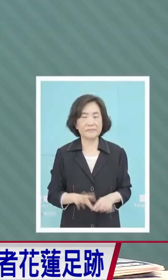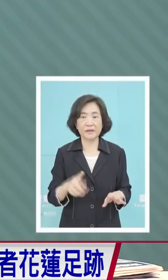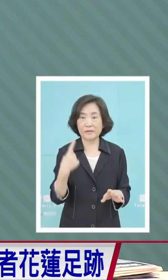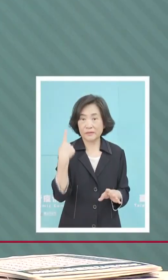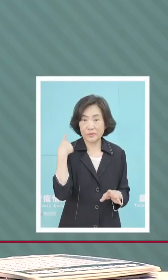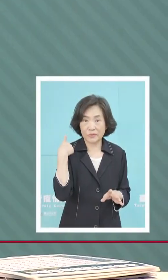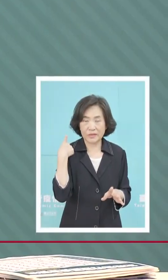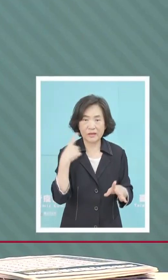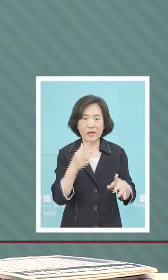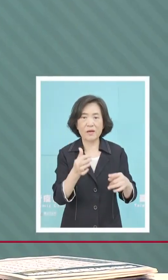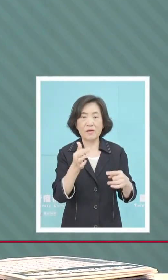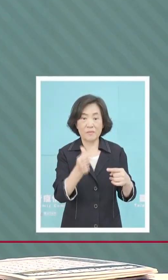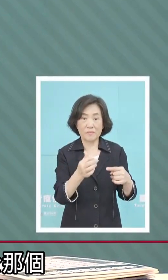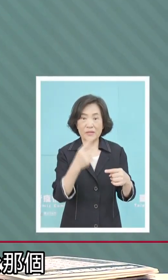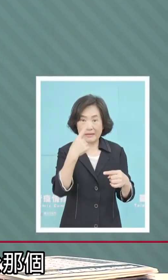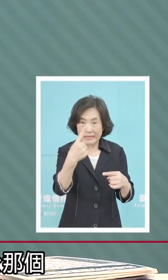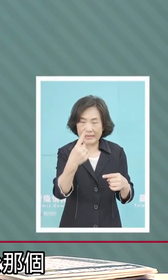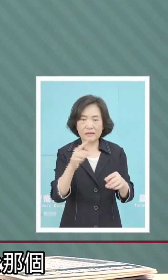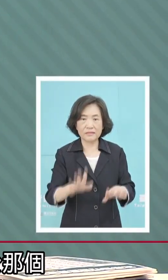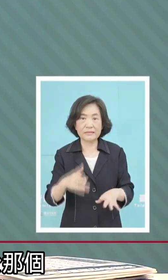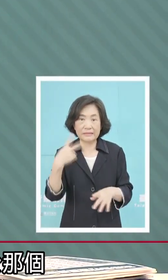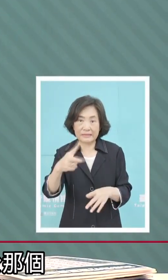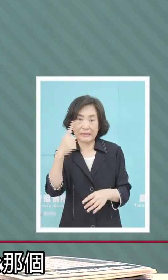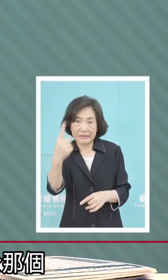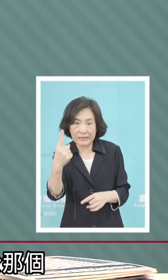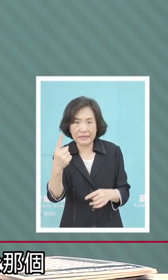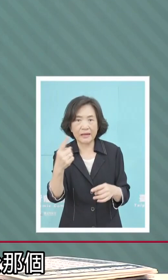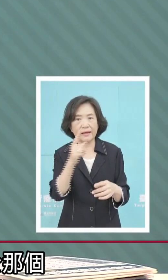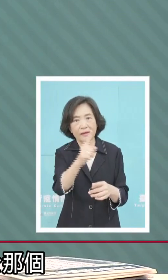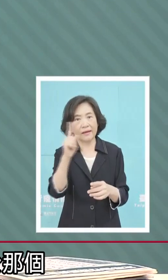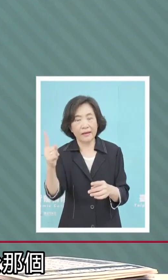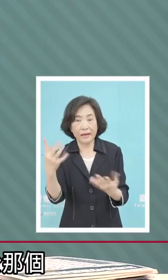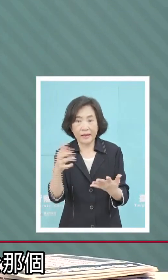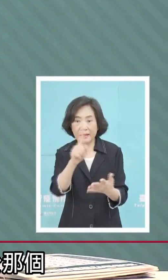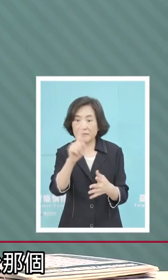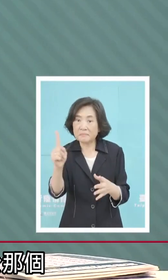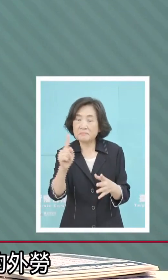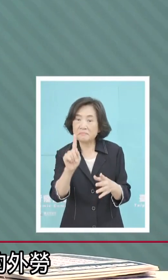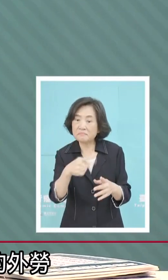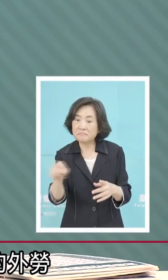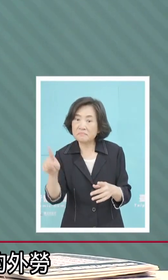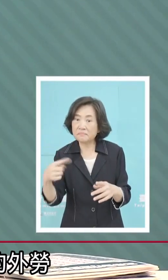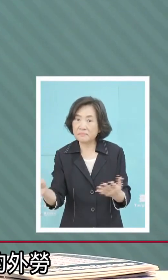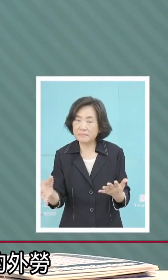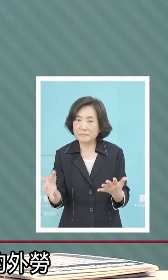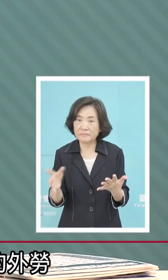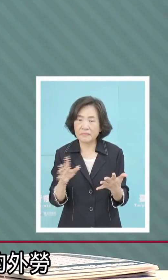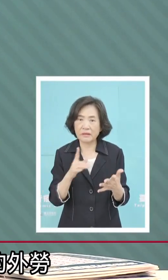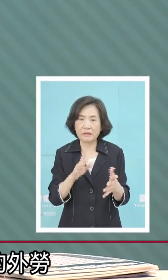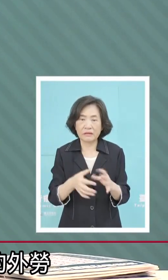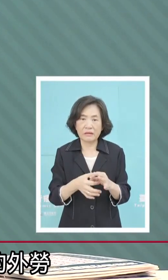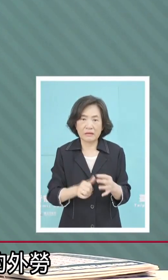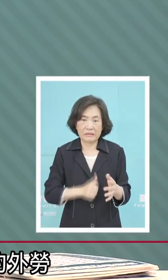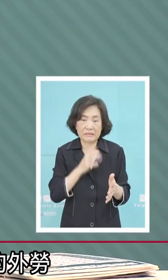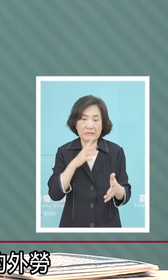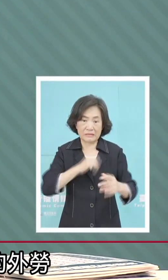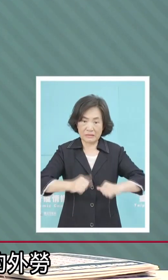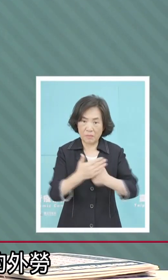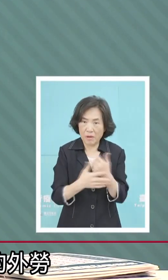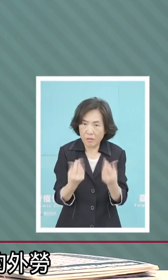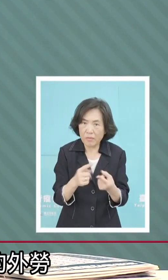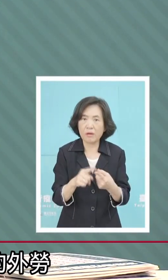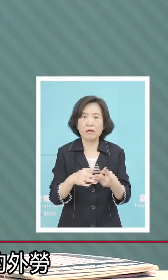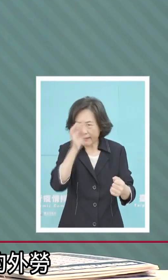天加一哦，今天加一，然后但是我们这两例都是属于那个没有身份证、没有健保卡